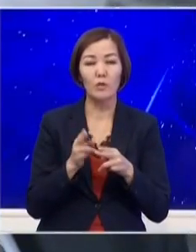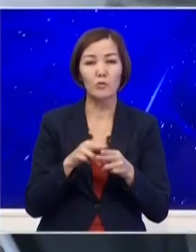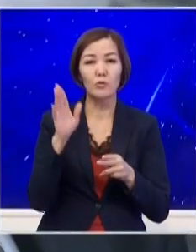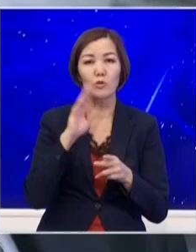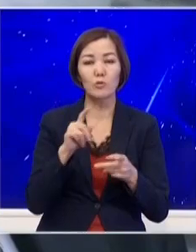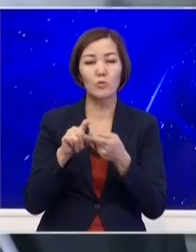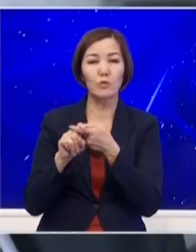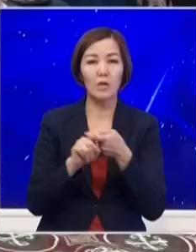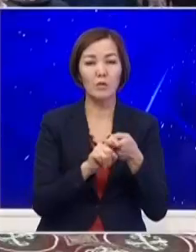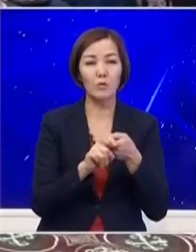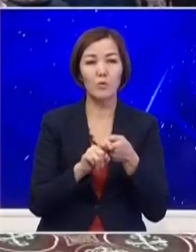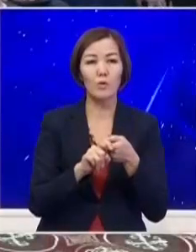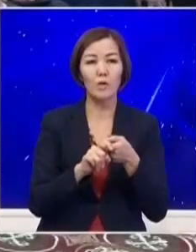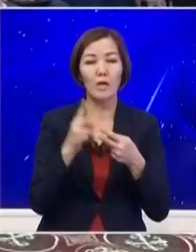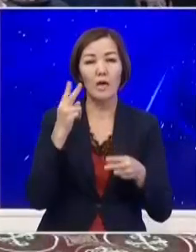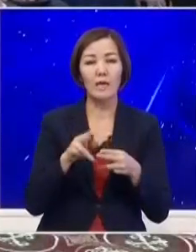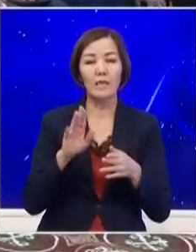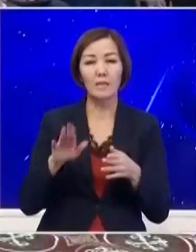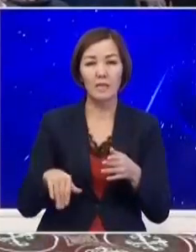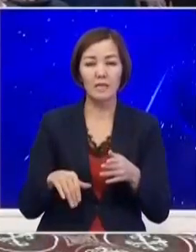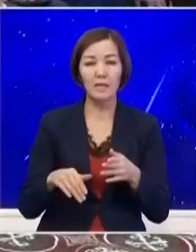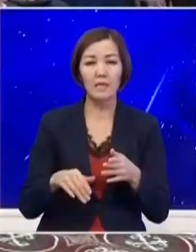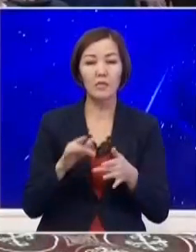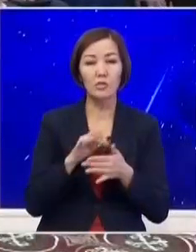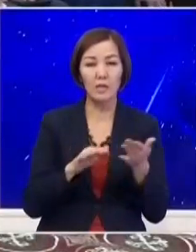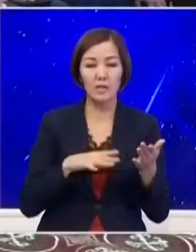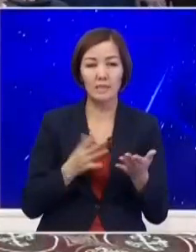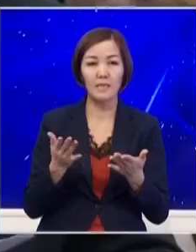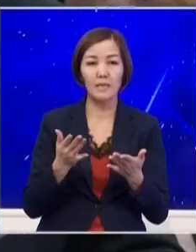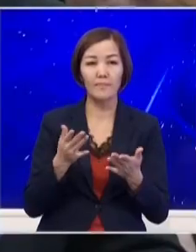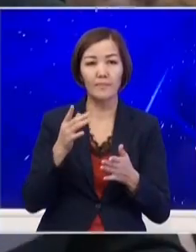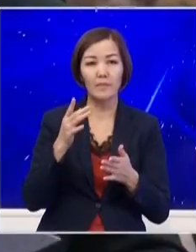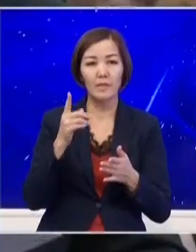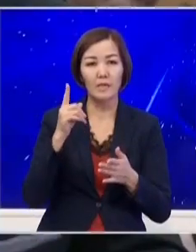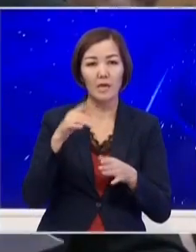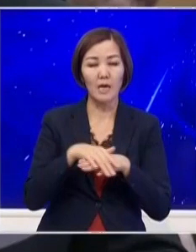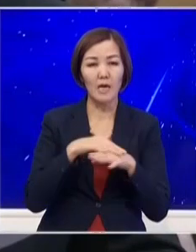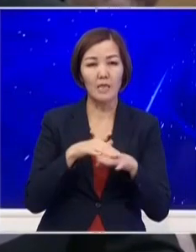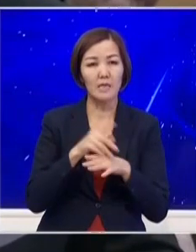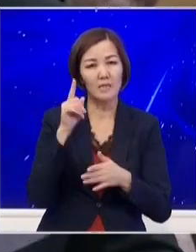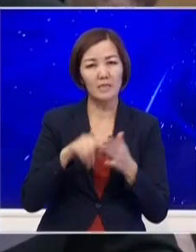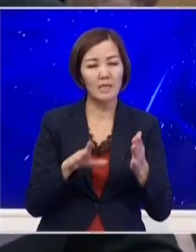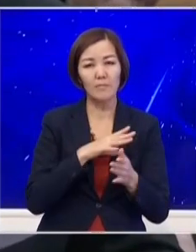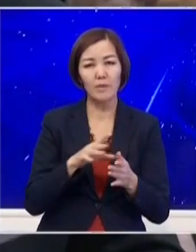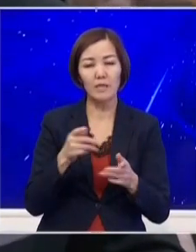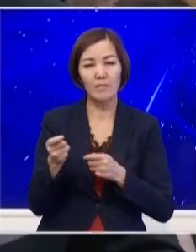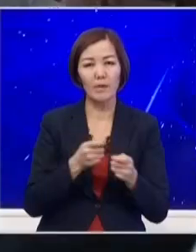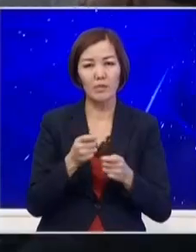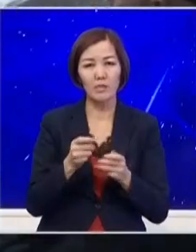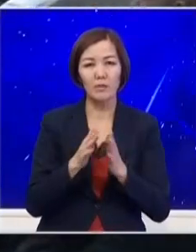тарту жұмысы процесс аяқталған соң бірақ жалғасады. Әбден үміттері үзілген жұрт өңір басшысынан көмек сұрай